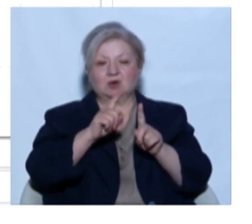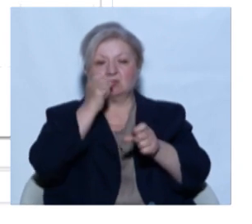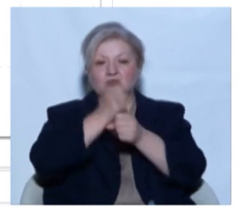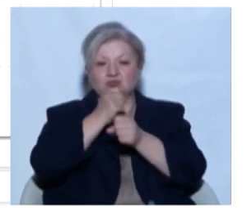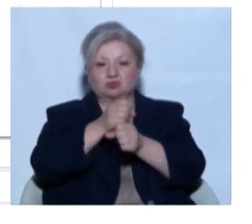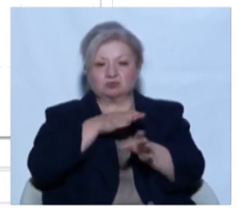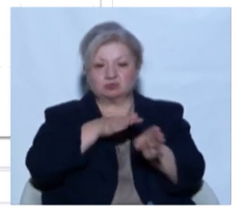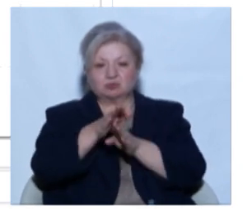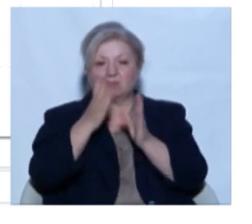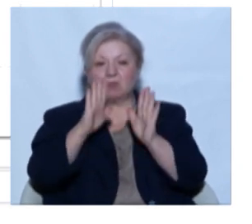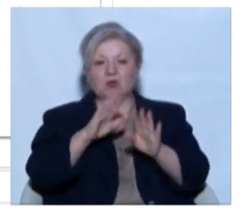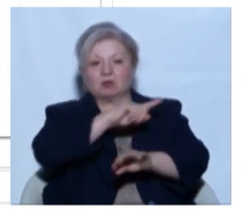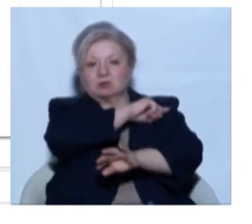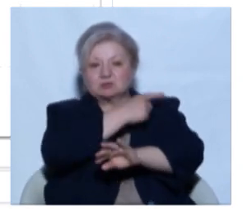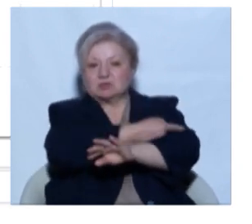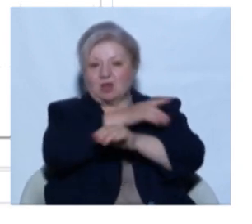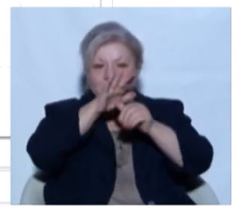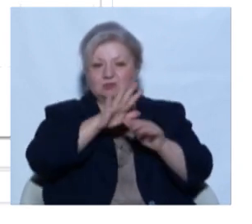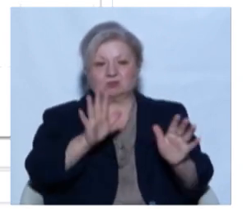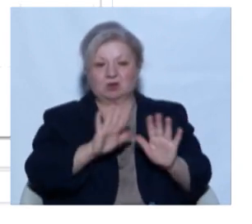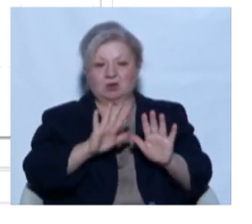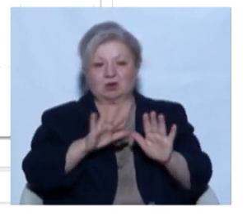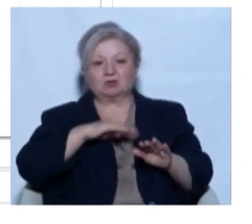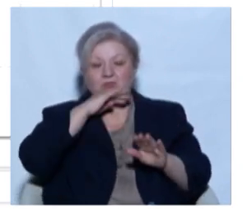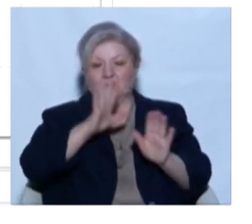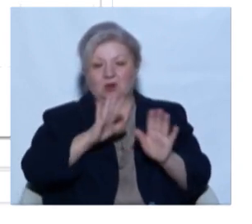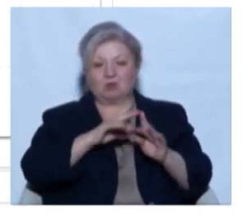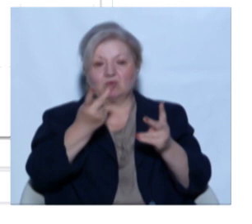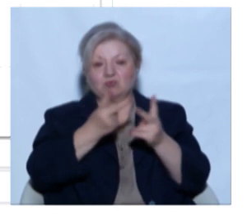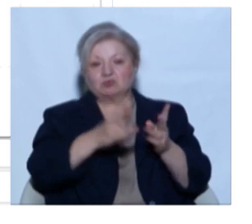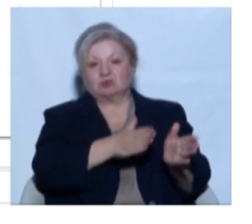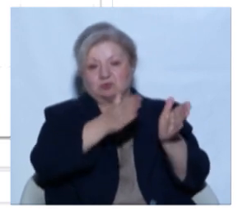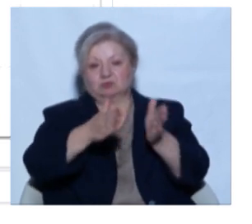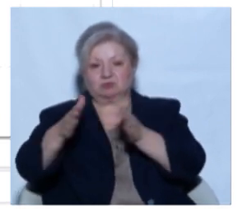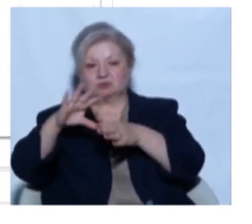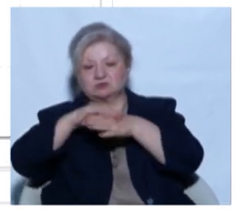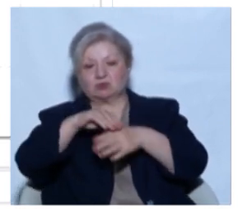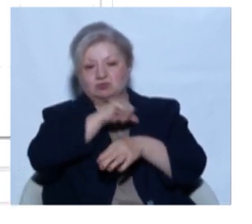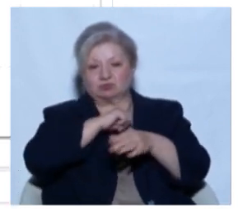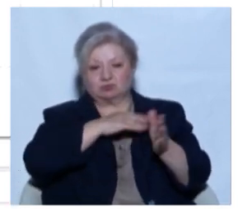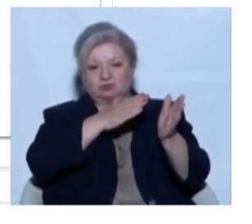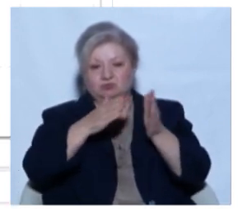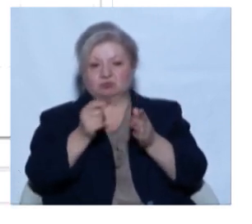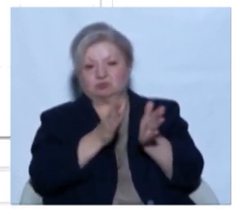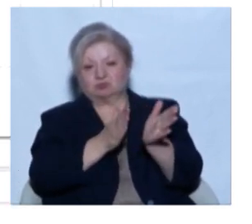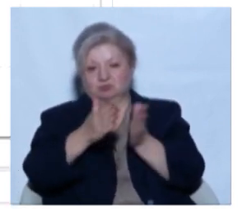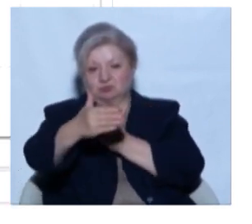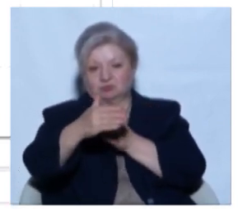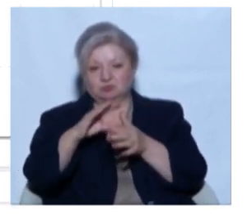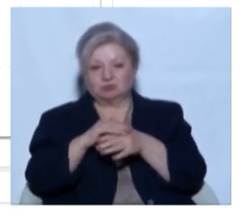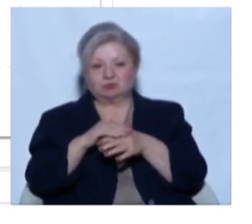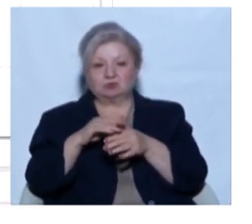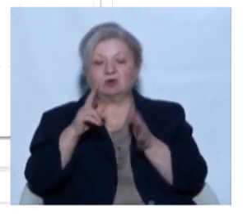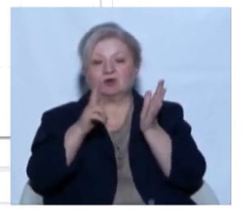მუშაობა, მარტო ძალის მოქმედება არ კმარა, ის უნდა გადაადგილდებოდეს. დავტოვოთ უცვლელად ეს ძალა, გადავაადგილოთ სხეული რაღაცა მანძილით,